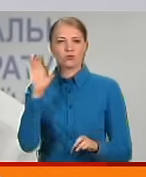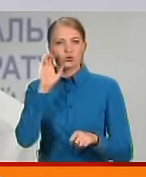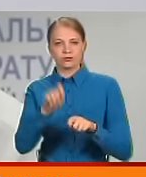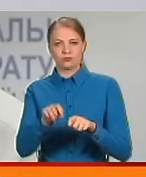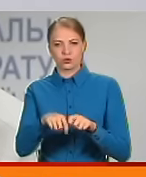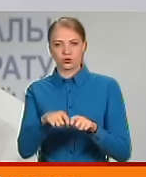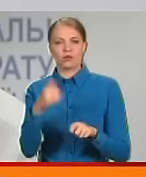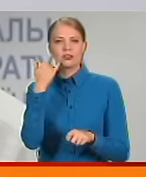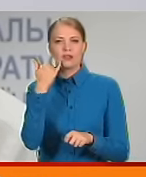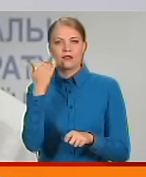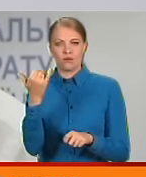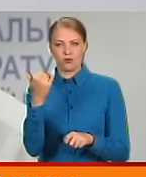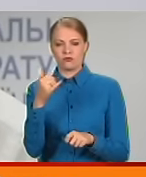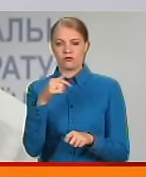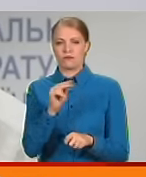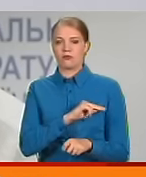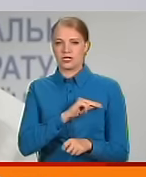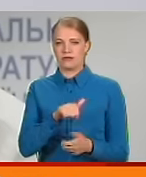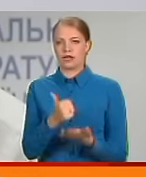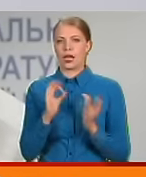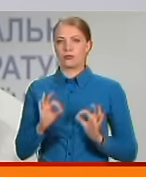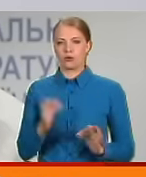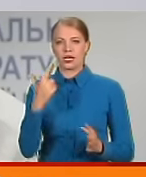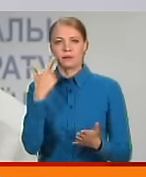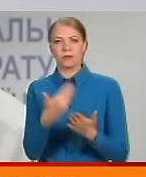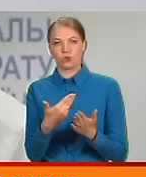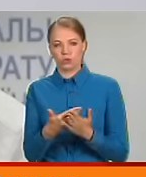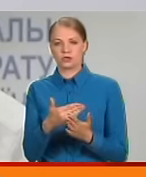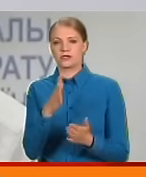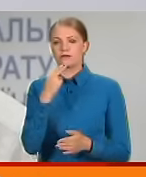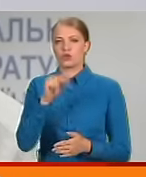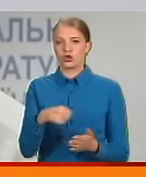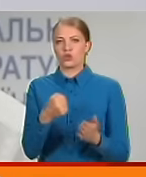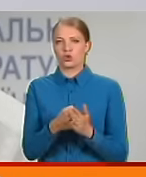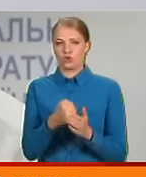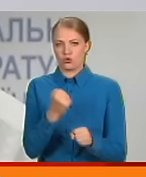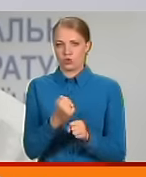прослуховування телефона працівника ГПУ, який підозрюється в причетності до